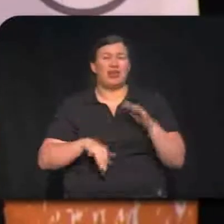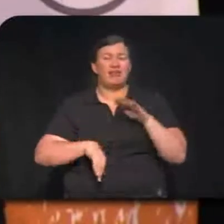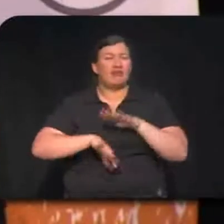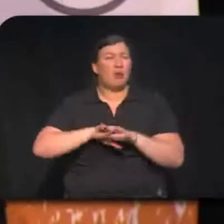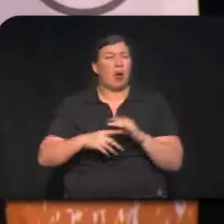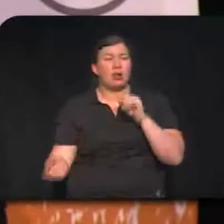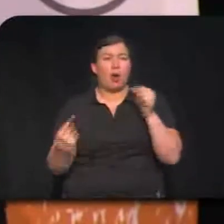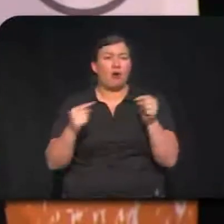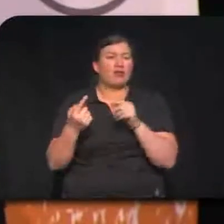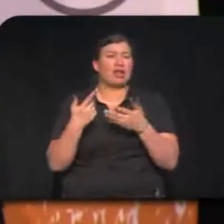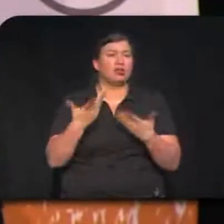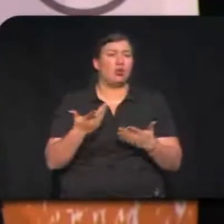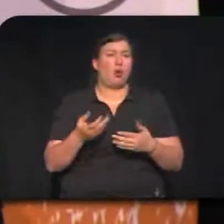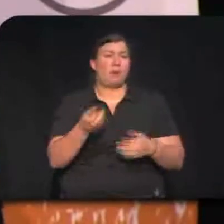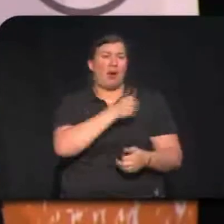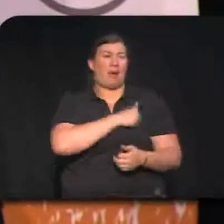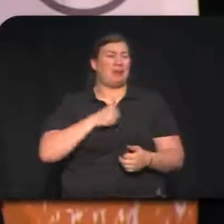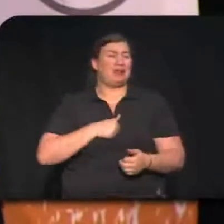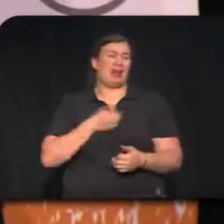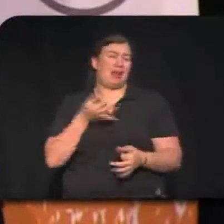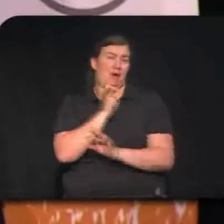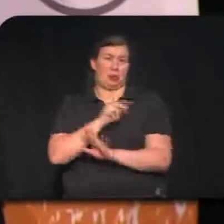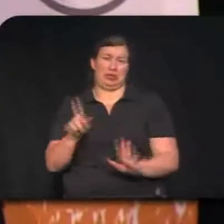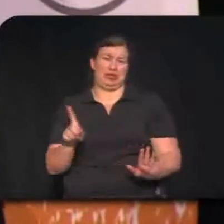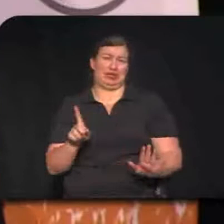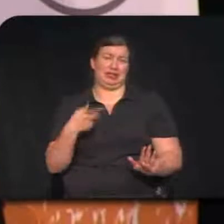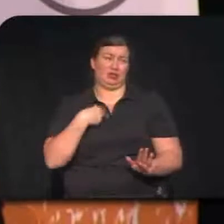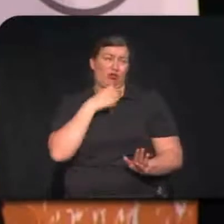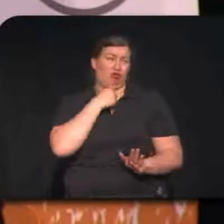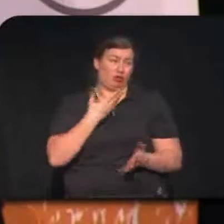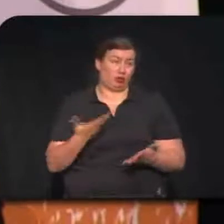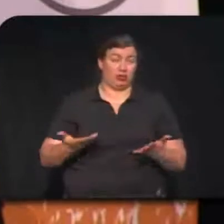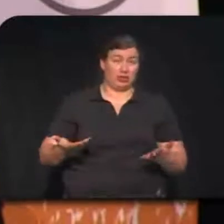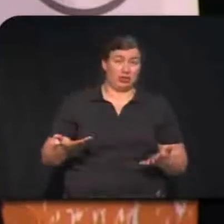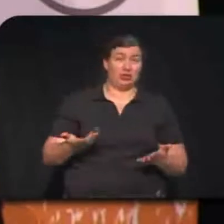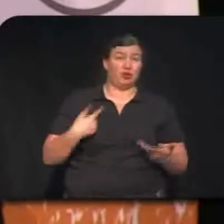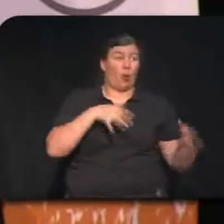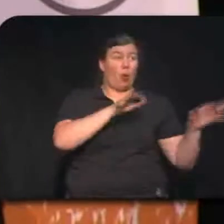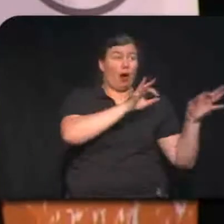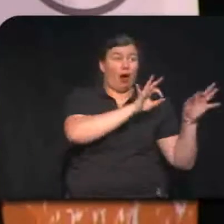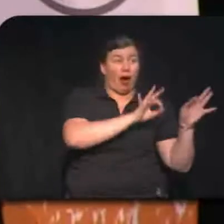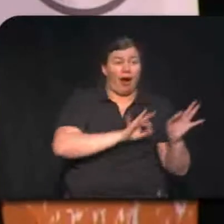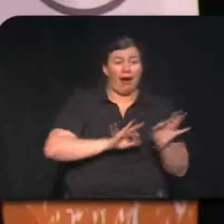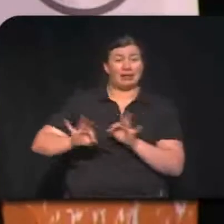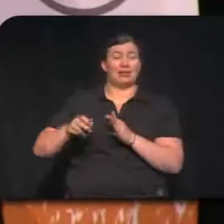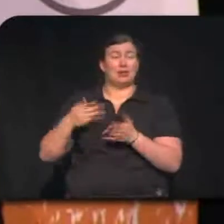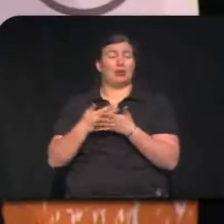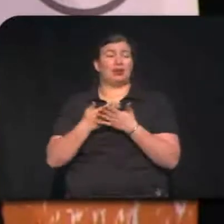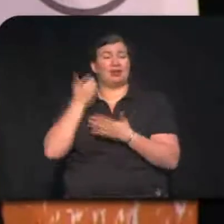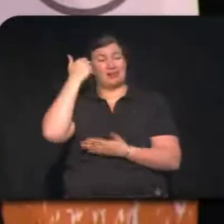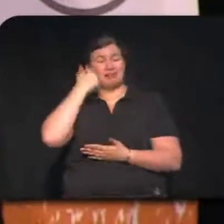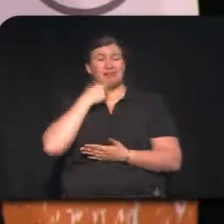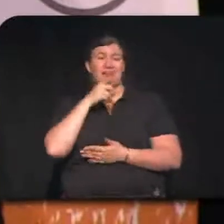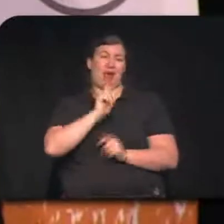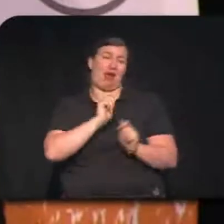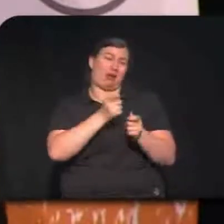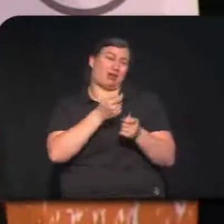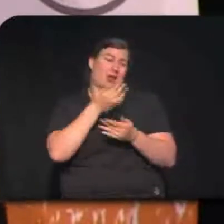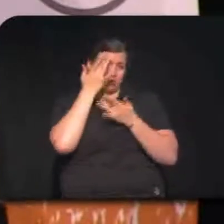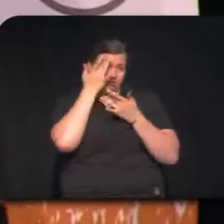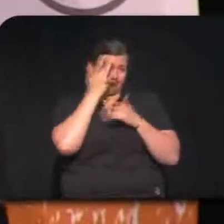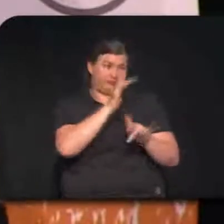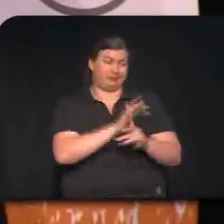und das wollen wir verfolgen das wollen wir als als Einleitung haben und ich bitte euch diesen Antrag dementsprechend